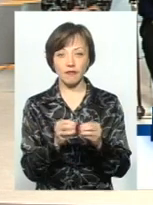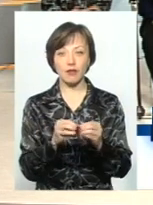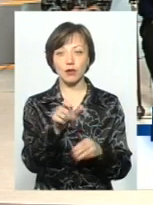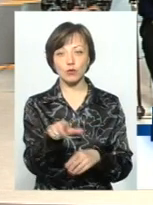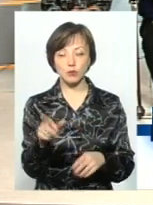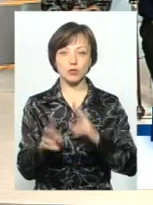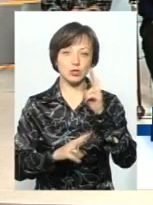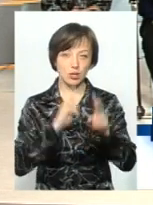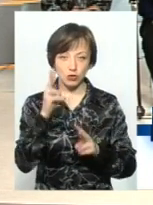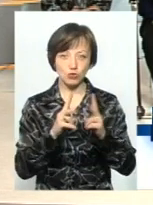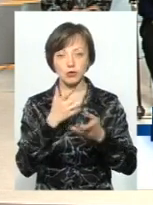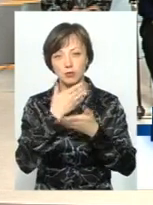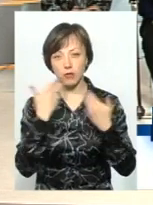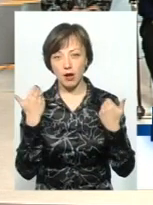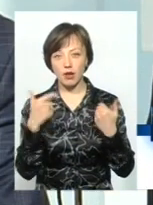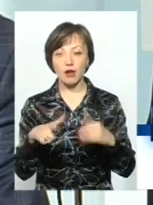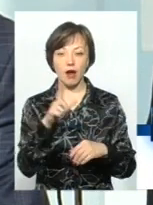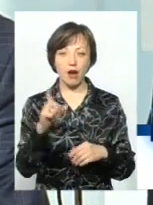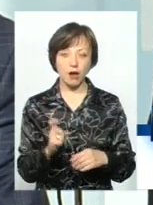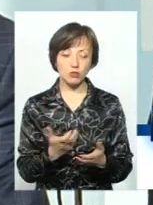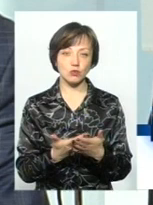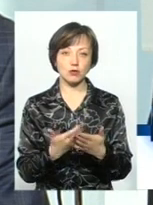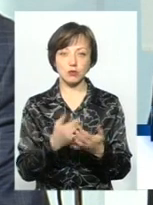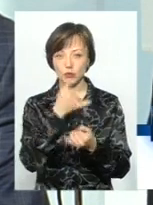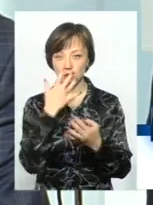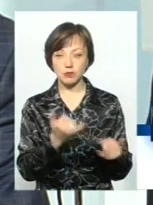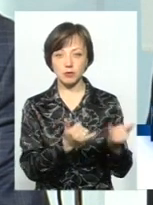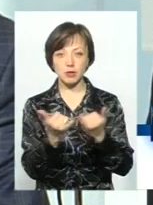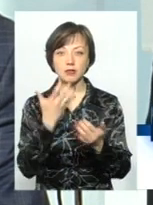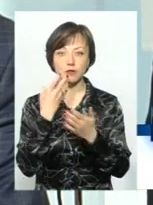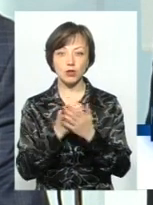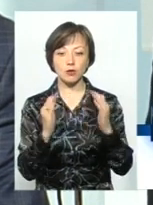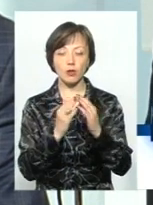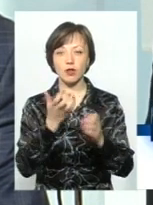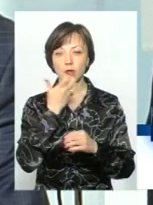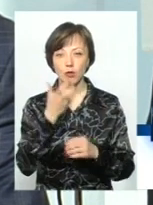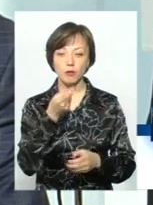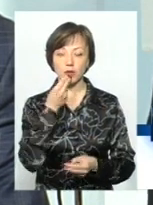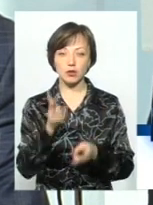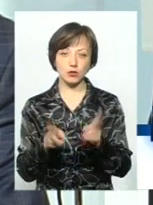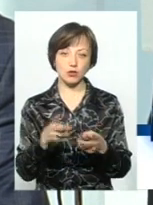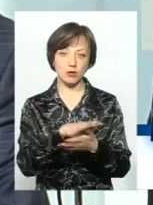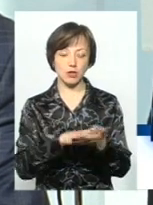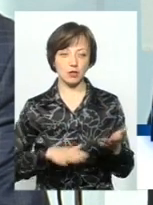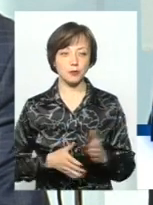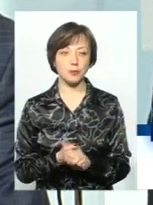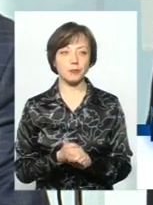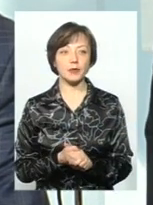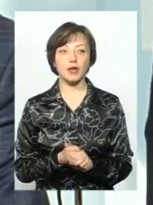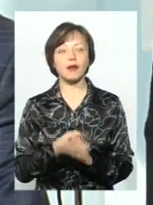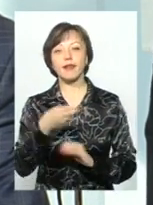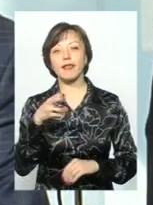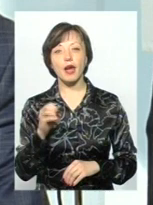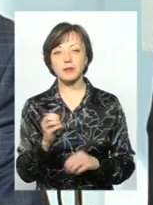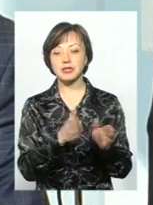буде жалітися, що немає відсутньої подачі газу і не може забезпечити свою оселю і теплом, і приготуванням їжі, і так далі. Тому де б система